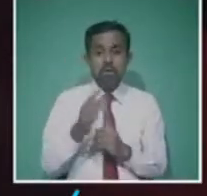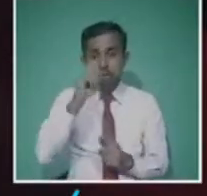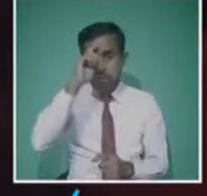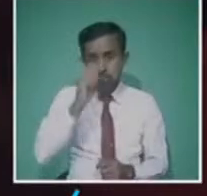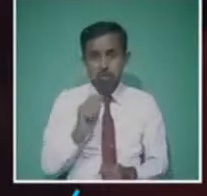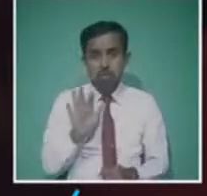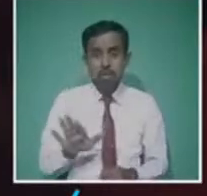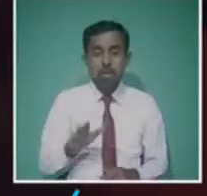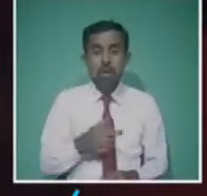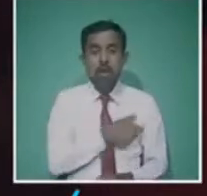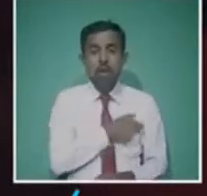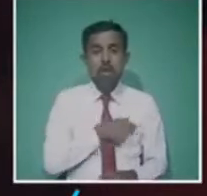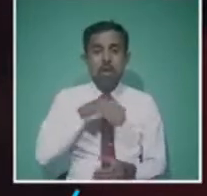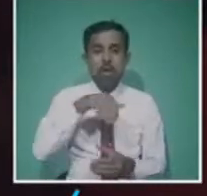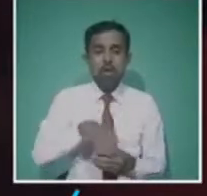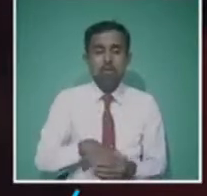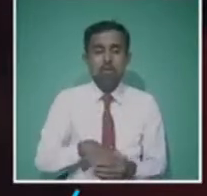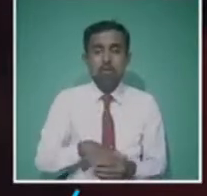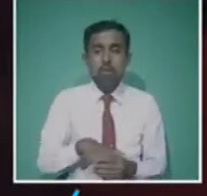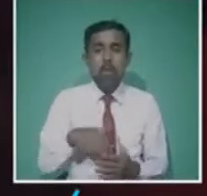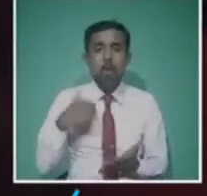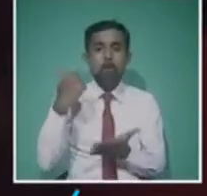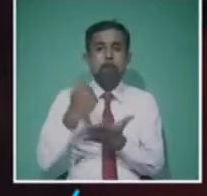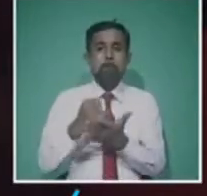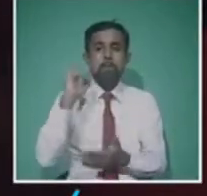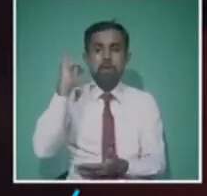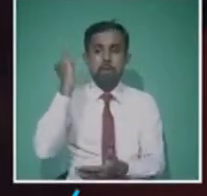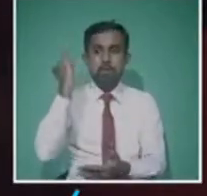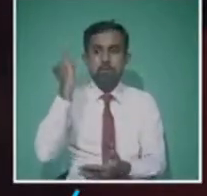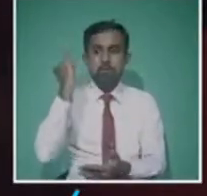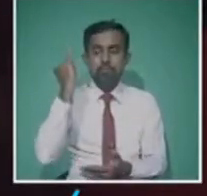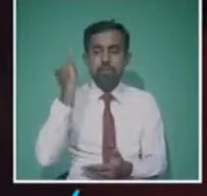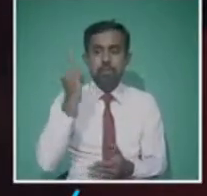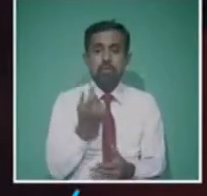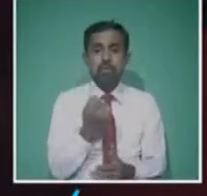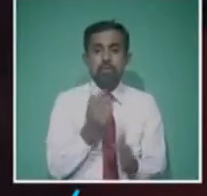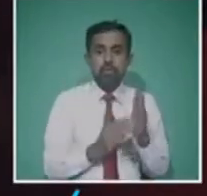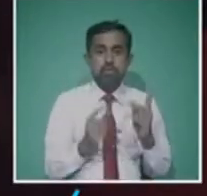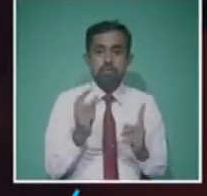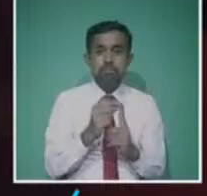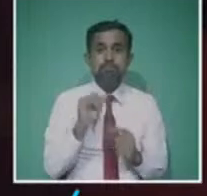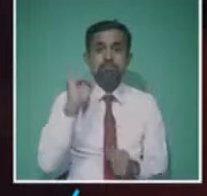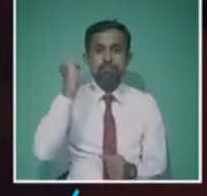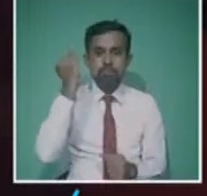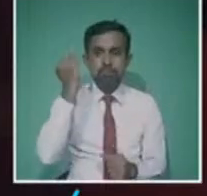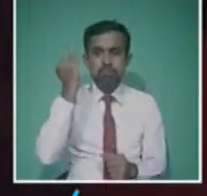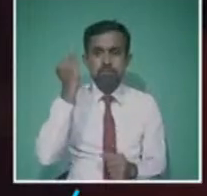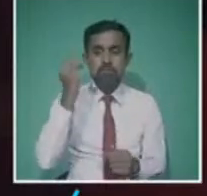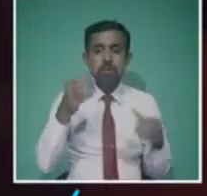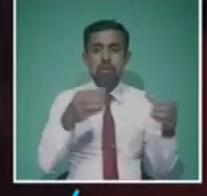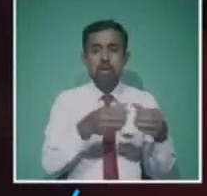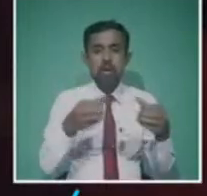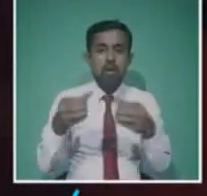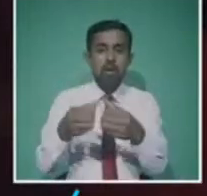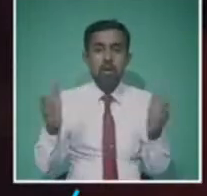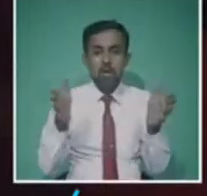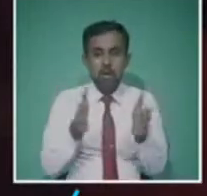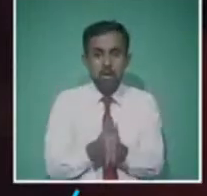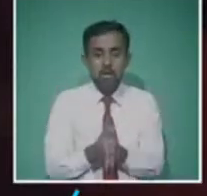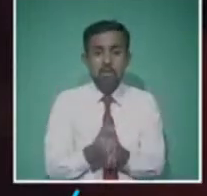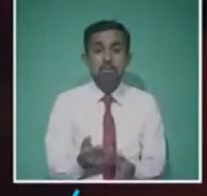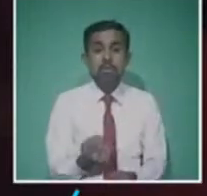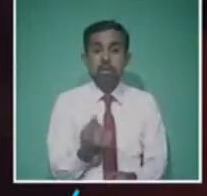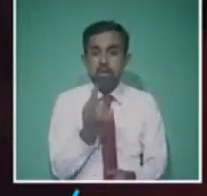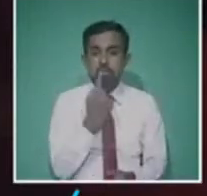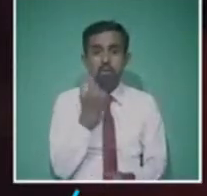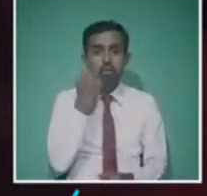ජනාධිපතිතුමාගේ නායකත්වය තුළ අද විශේෂයෙන්ම මහ බැංකුවේ අධිපතිවර එවැගේම මුදල් අමාත්‍යාංශයේ නිලධාරීන් මේ කණ්ඩායමක් එක්ක මේ ඉදිරිපත්